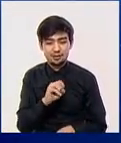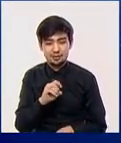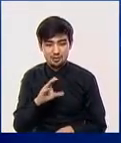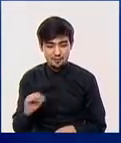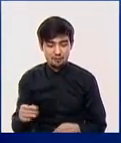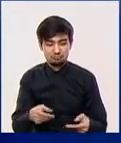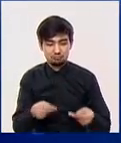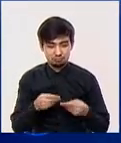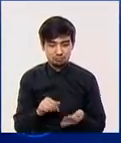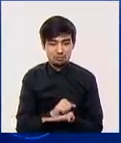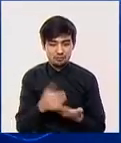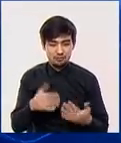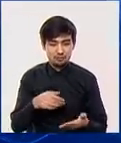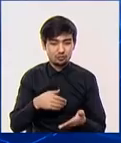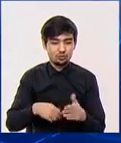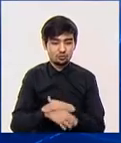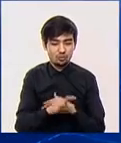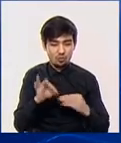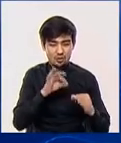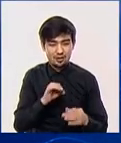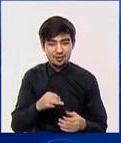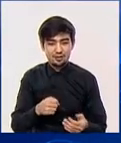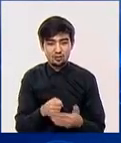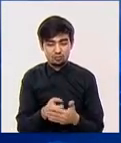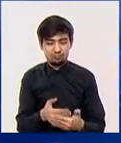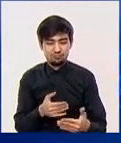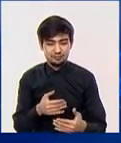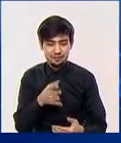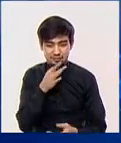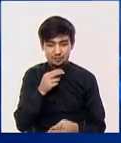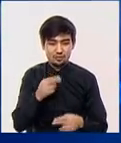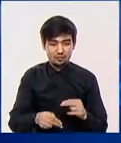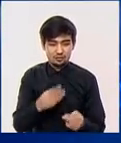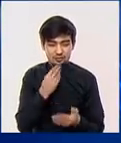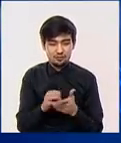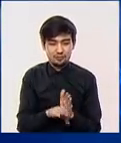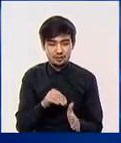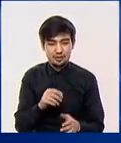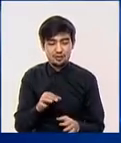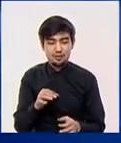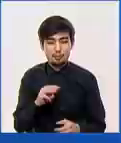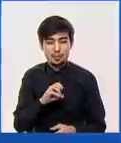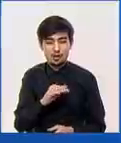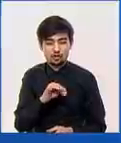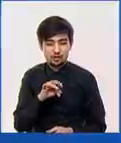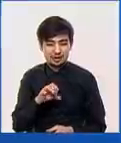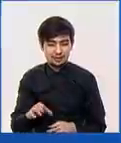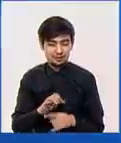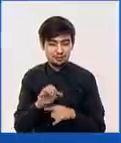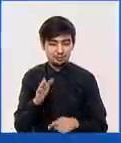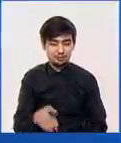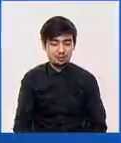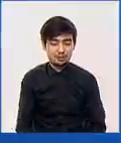соответствующее заявление. Представление о досрочном прекращении полномочий депутата внесут в Мажилис.